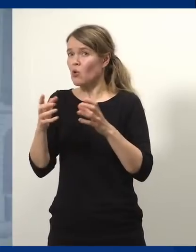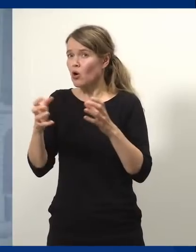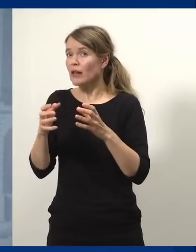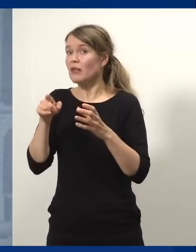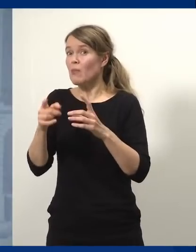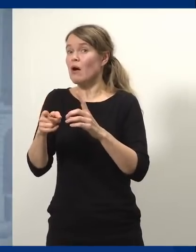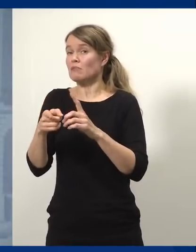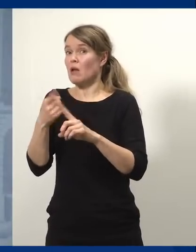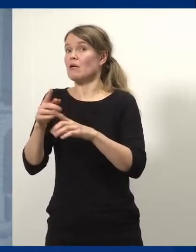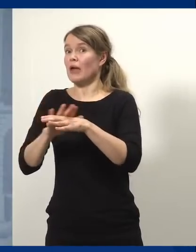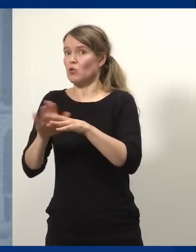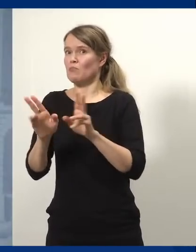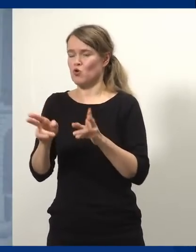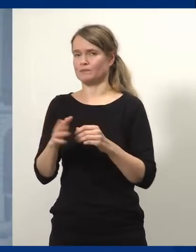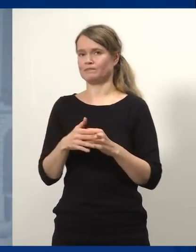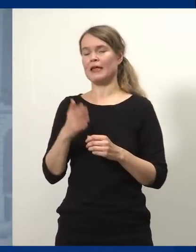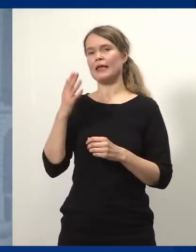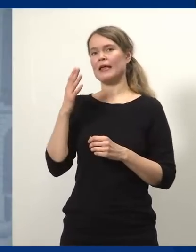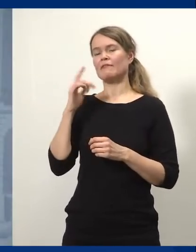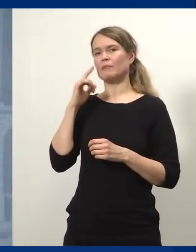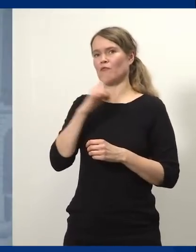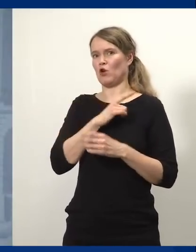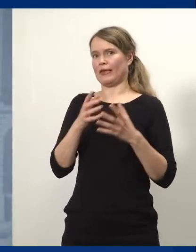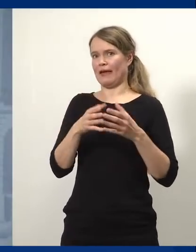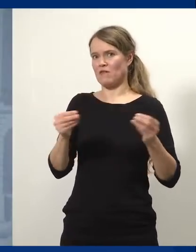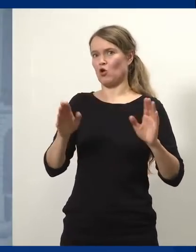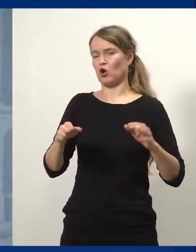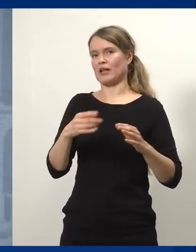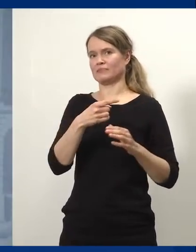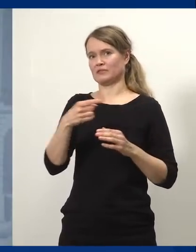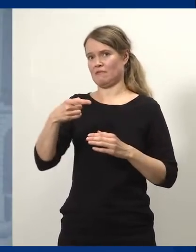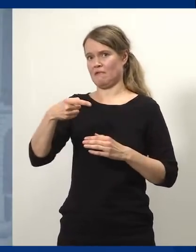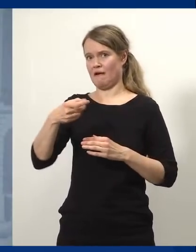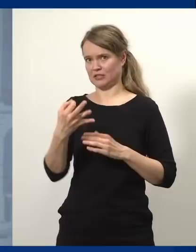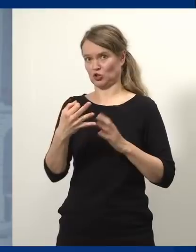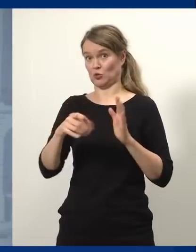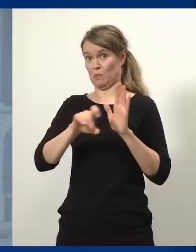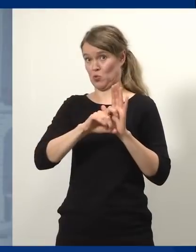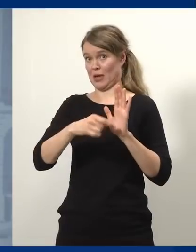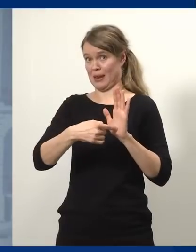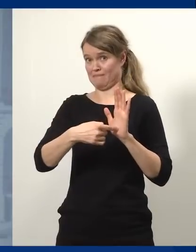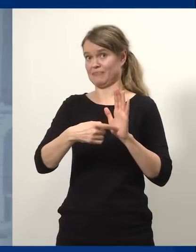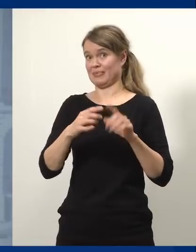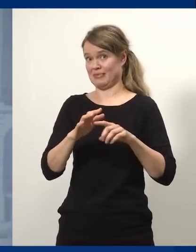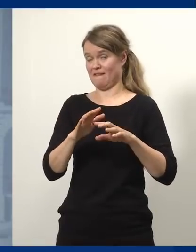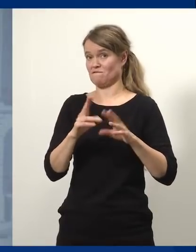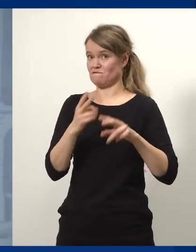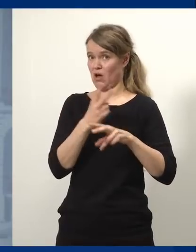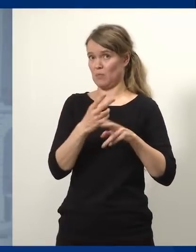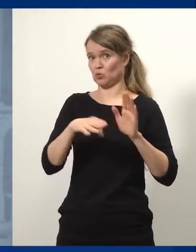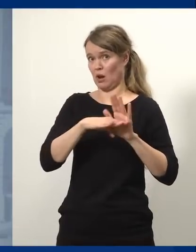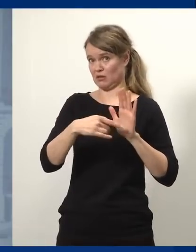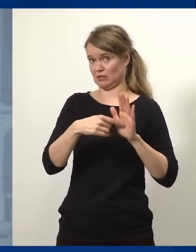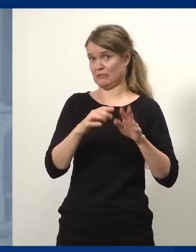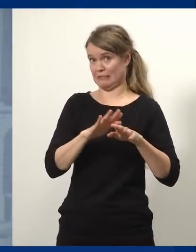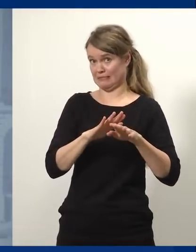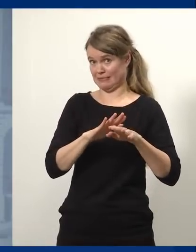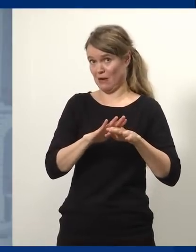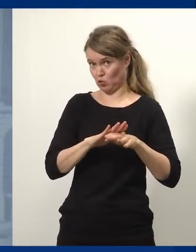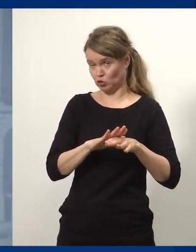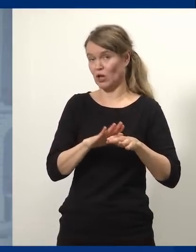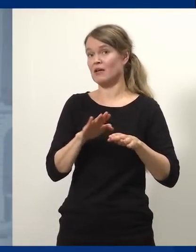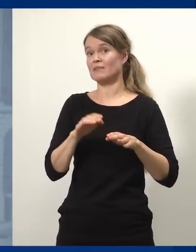käytössä valmiuslain 118 pykälä, jossa rajoitettiin liikkumista Uudenmaan alueelta muualle Suomeen